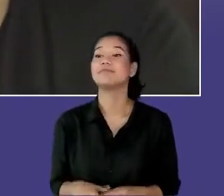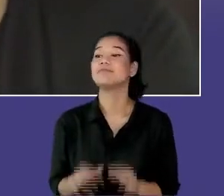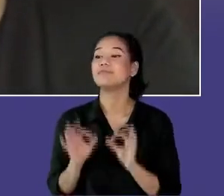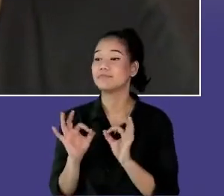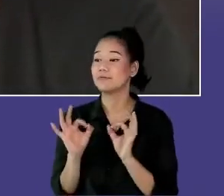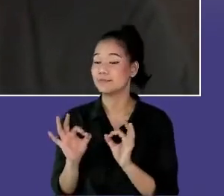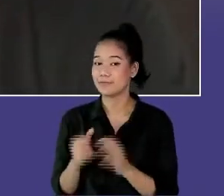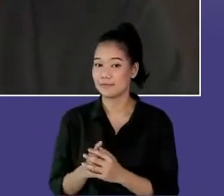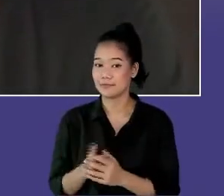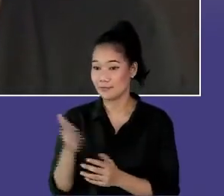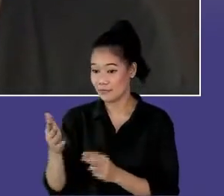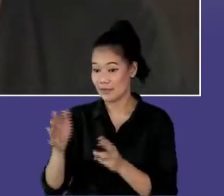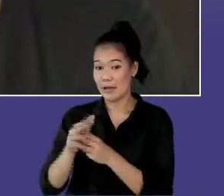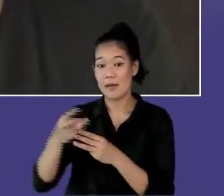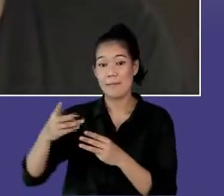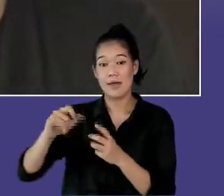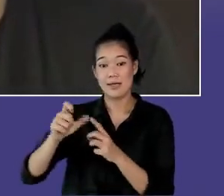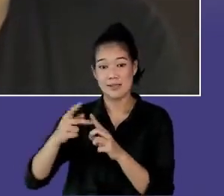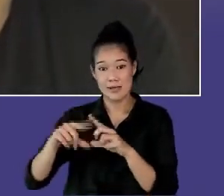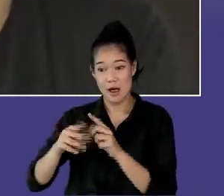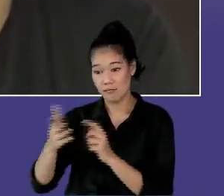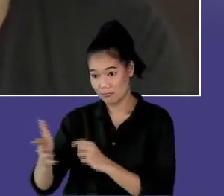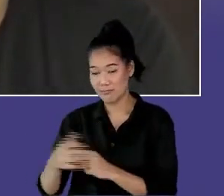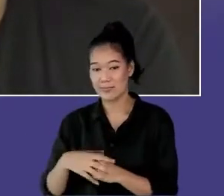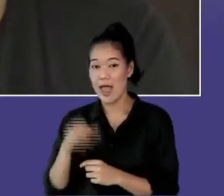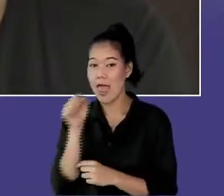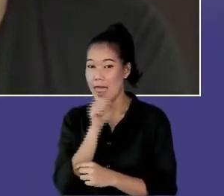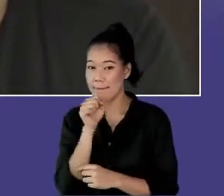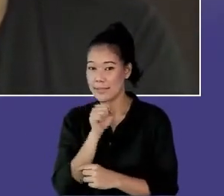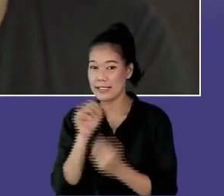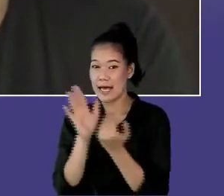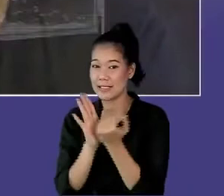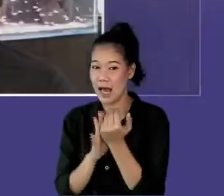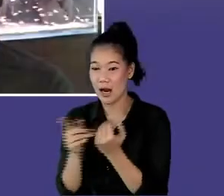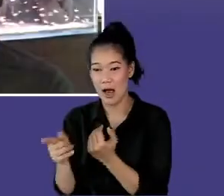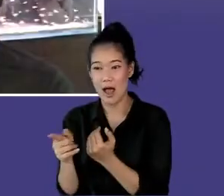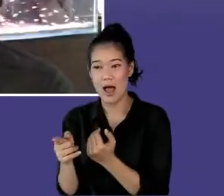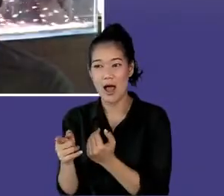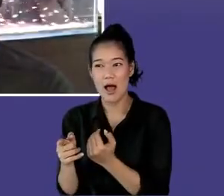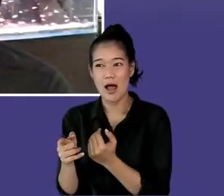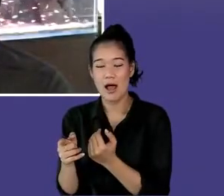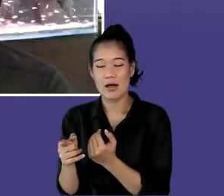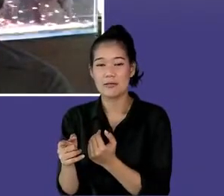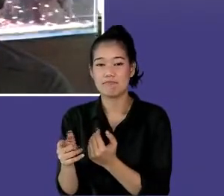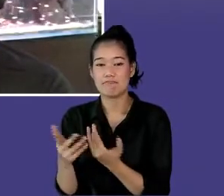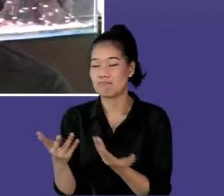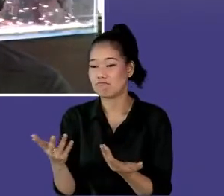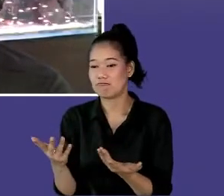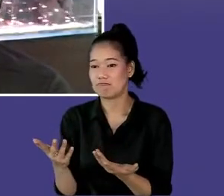Oke. Kalau Mbak Mesya ini sendiri kan MC host ya, kalau dari cerita sebelumnya ini tampaknya belum menerima